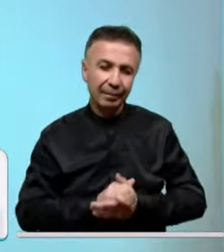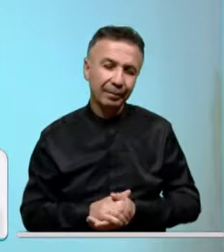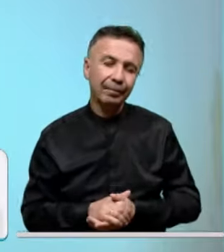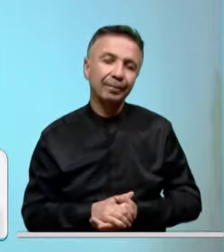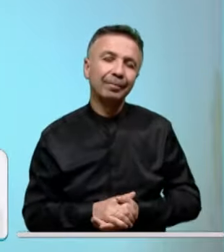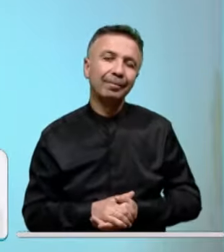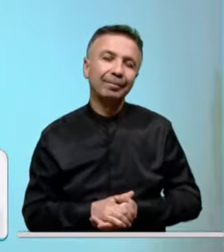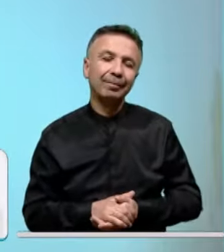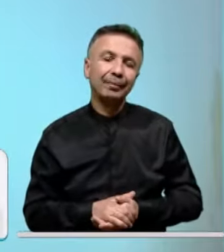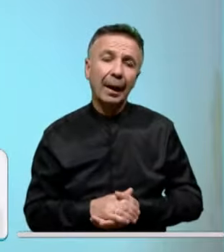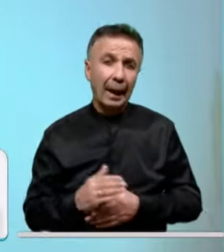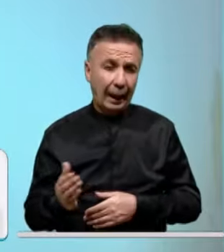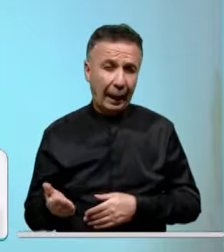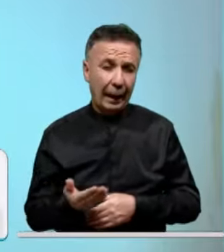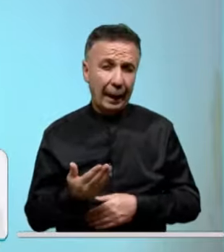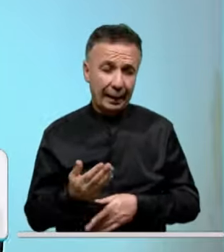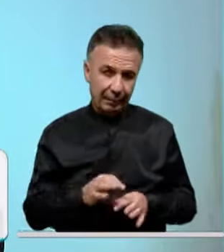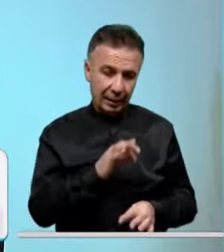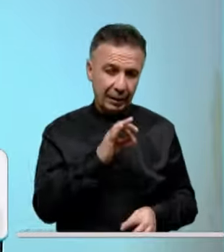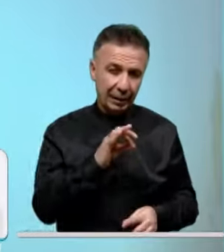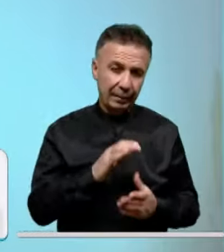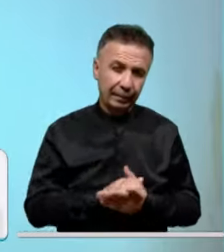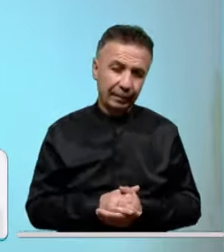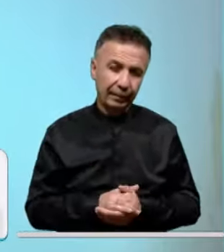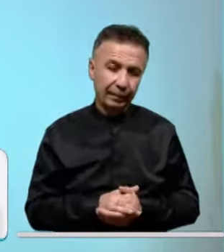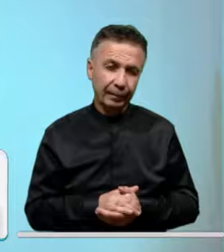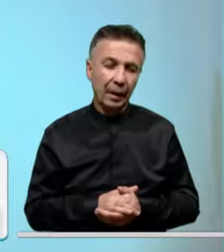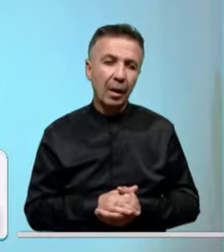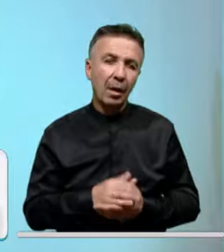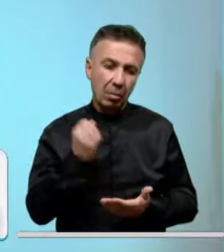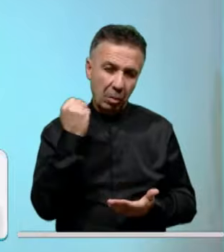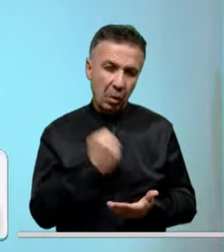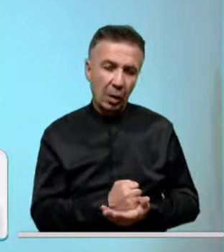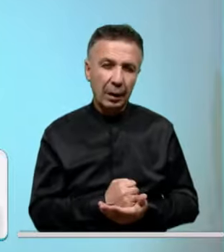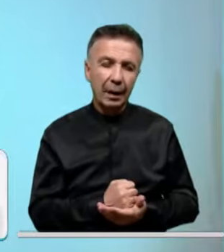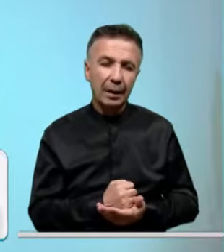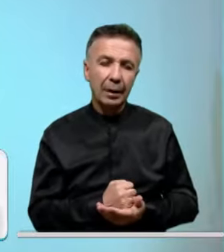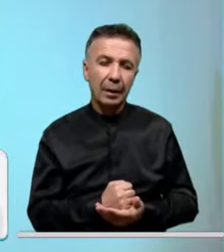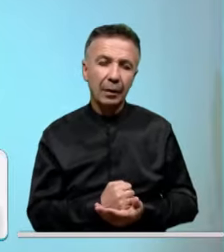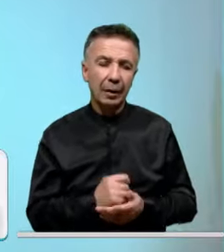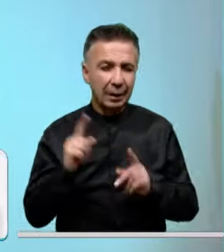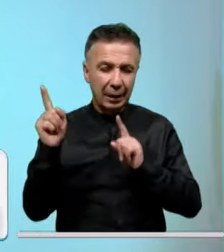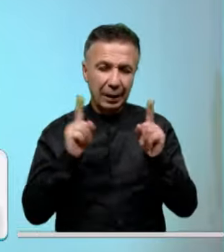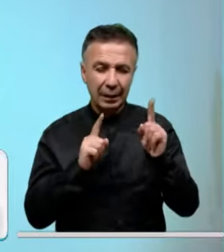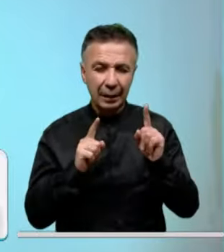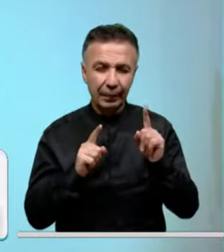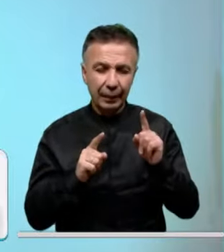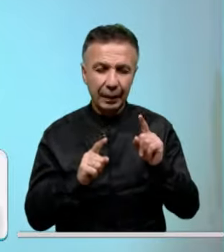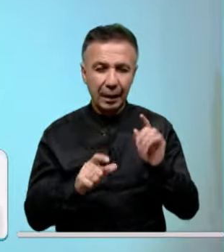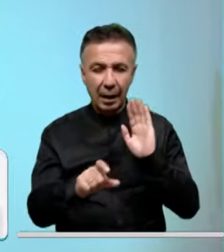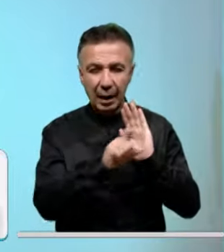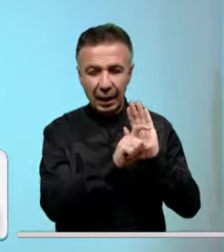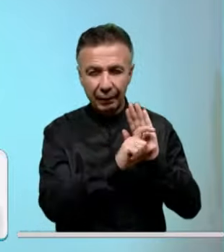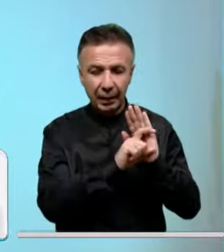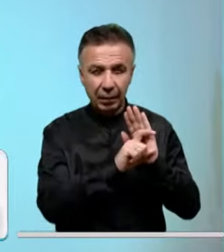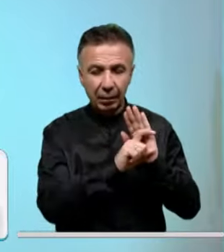nedir? Eğer şahıs resmi makamlardan onaylı dijital olarak Arafat'a çıkabilir olduğunu